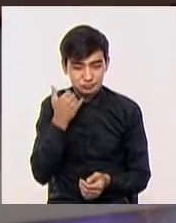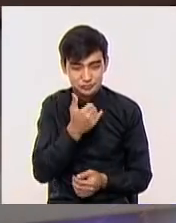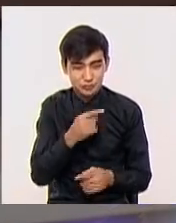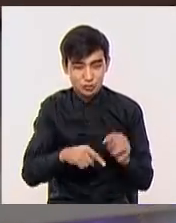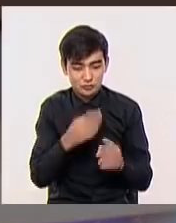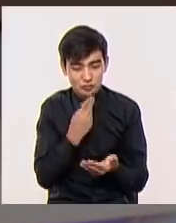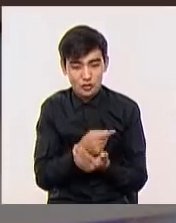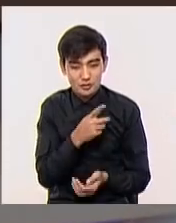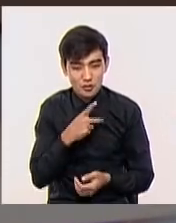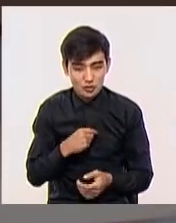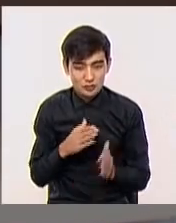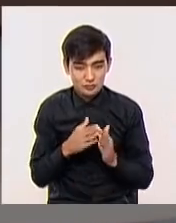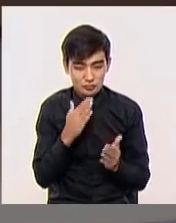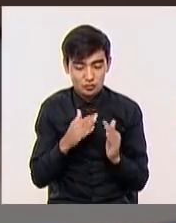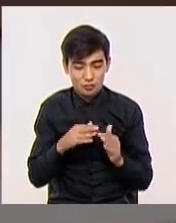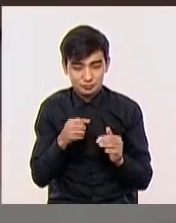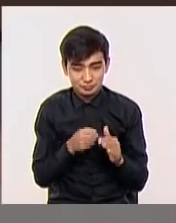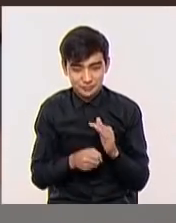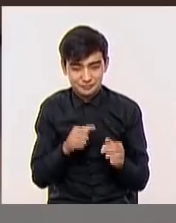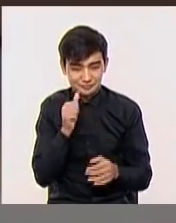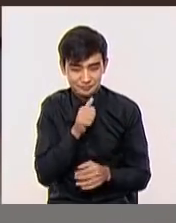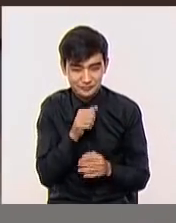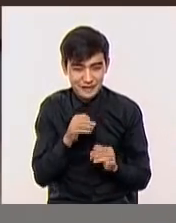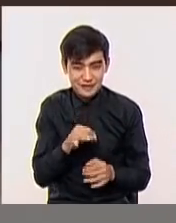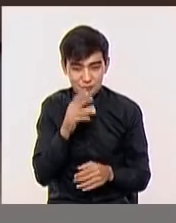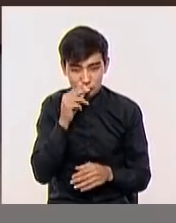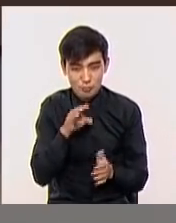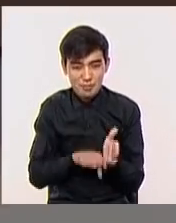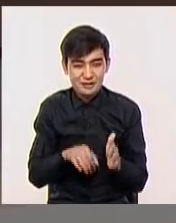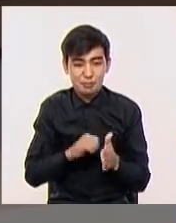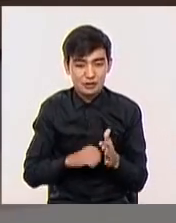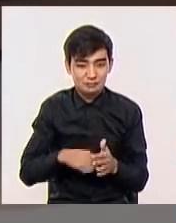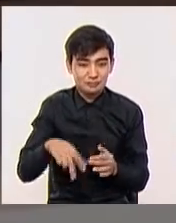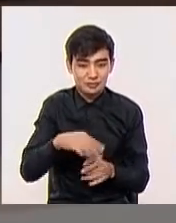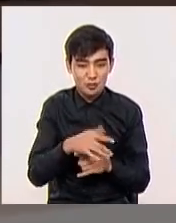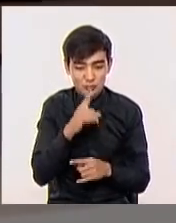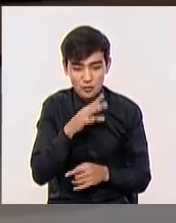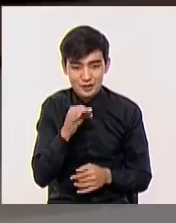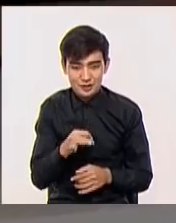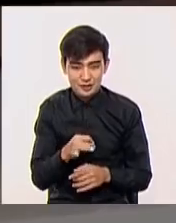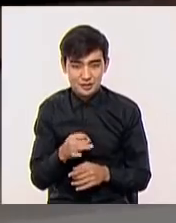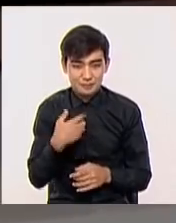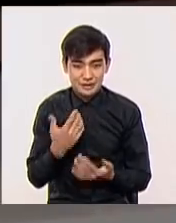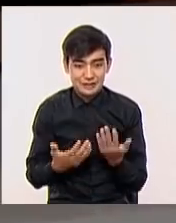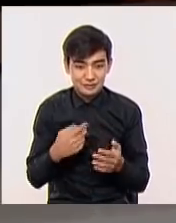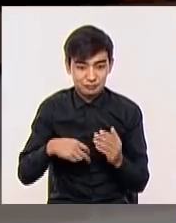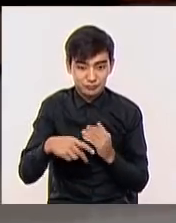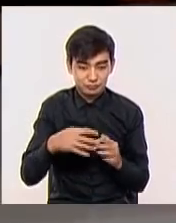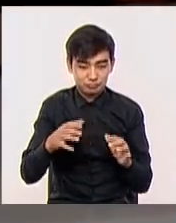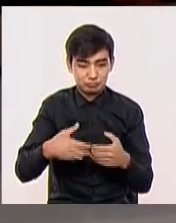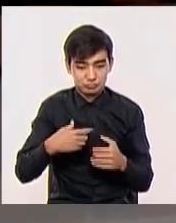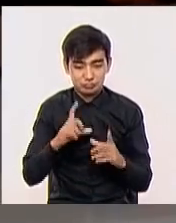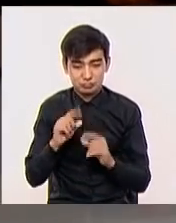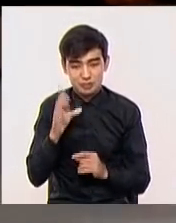жақтағылар қыздарын үйіне жасырып, ер адамы себепсіз көшеге шықпайтынын, шықса содырлардың қатарын толықтыруға алып кететінін